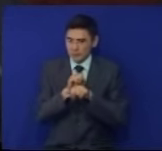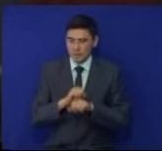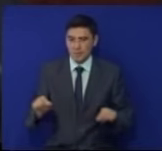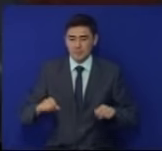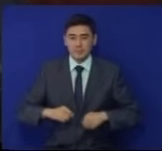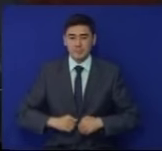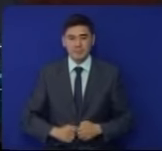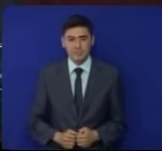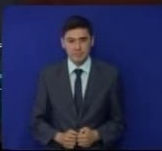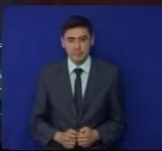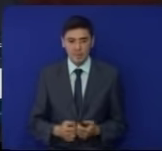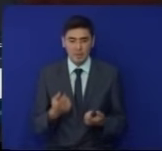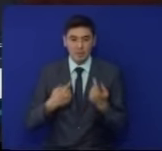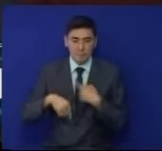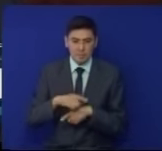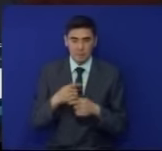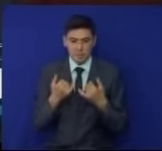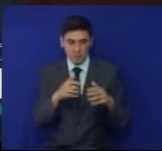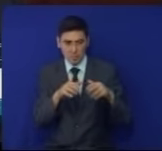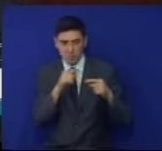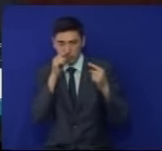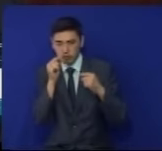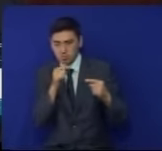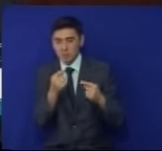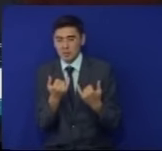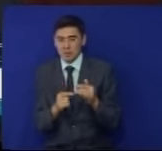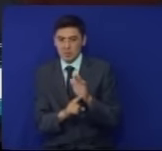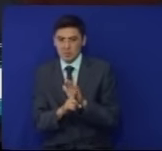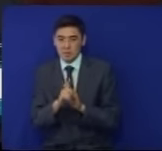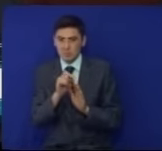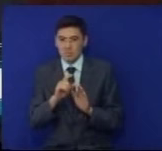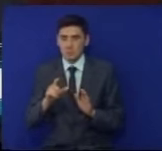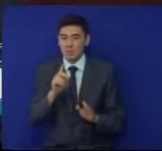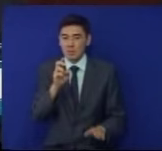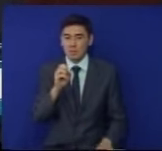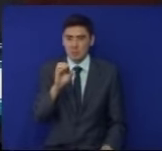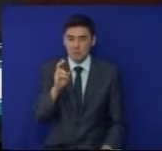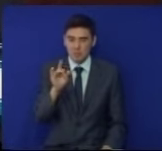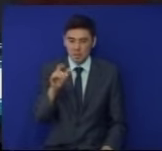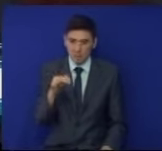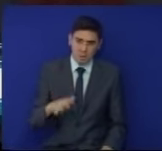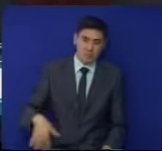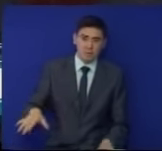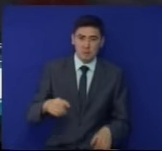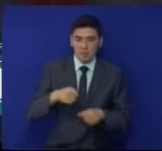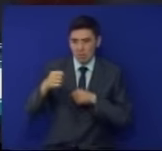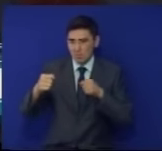коррупцией, она только начинается. Бескарагайский район не такой большой. Вначале, я говорил,